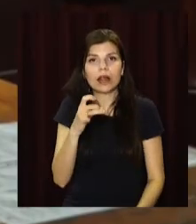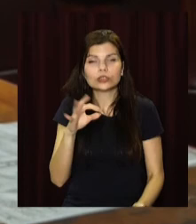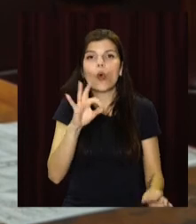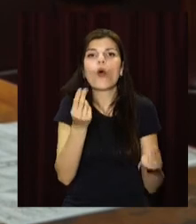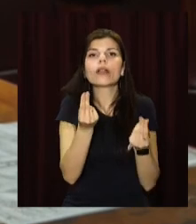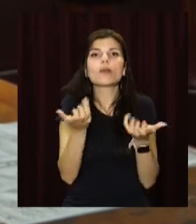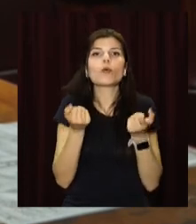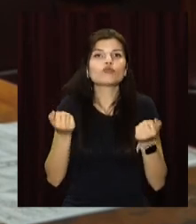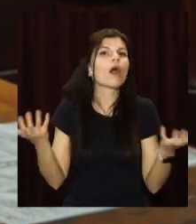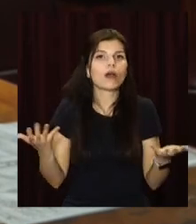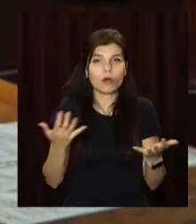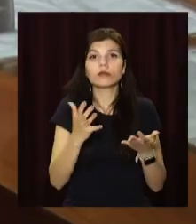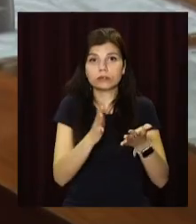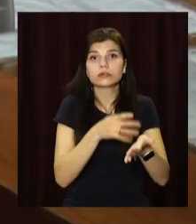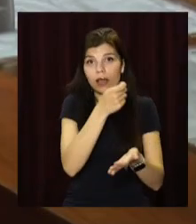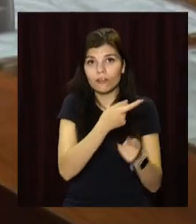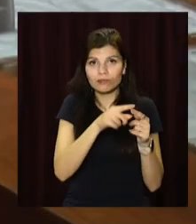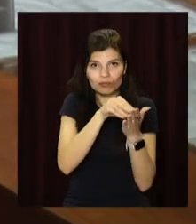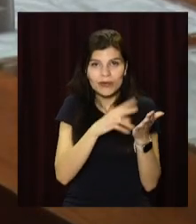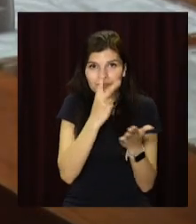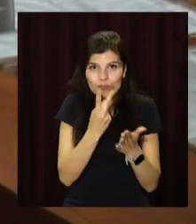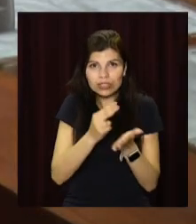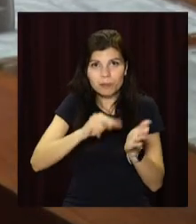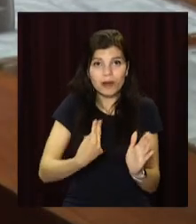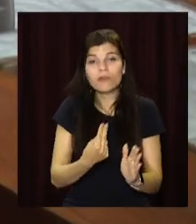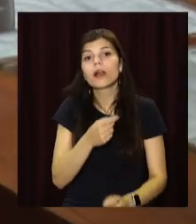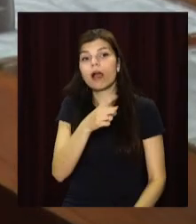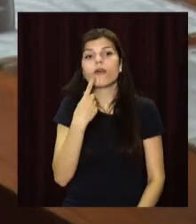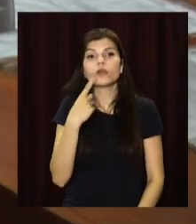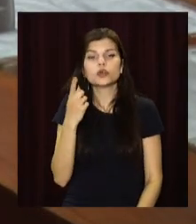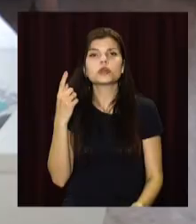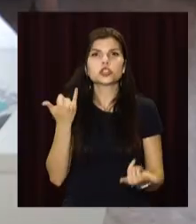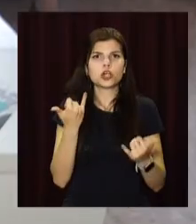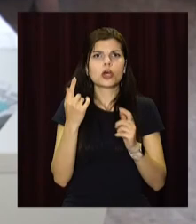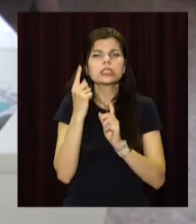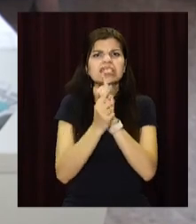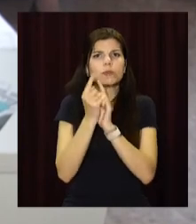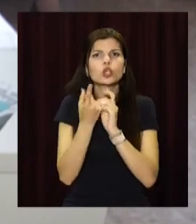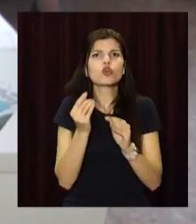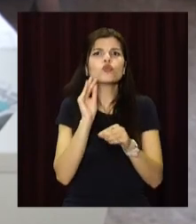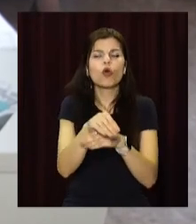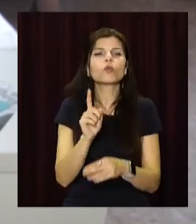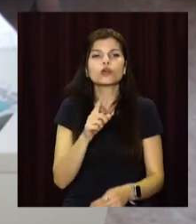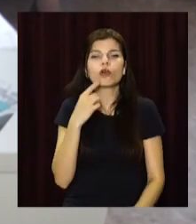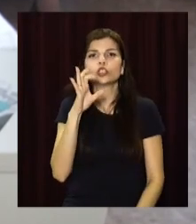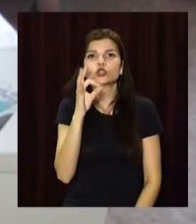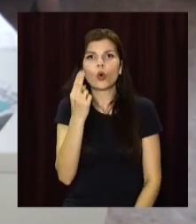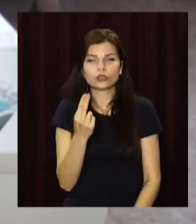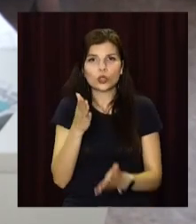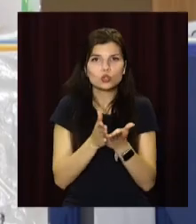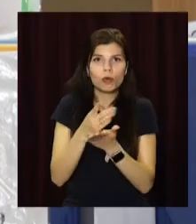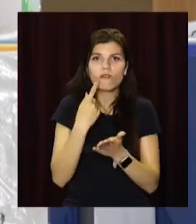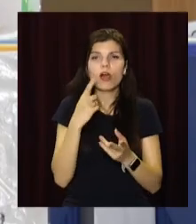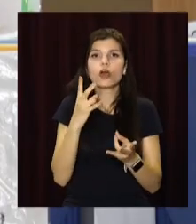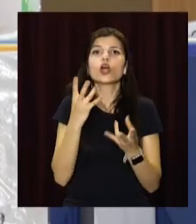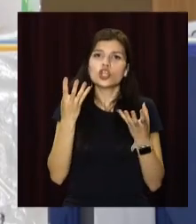доходи. Але минулого тижня на засіданні Кабміну урядовці ухвалили додаткові зміни. В соцслужбах кажуть, вони ще більше мають